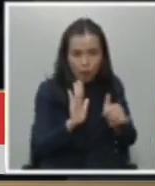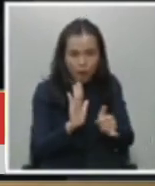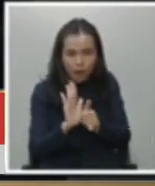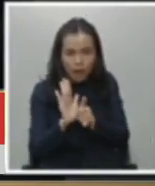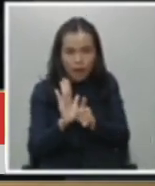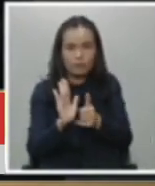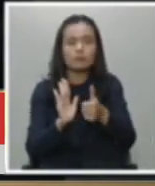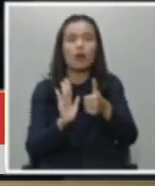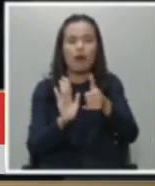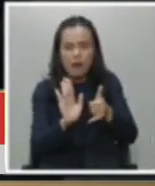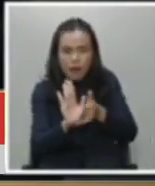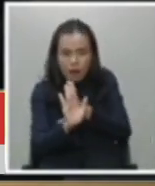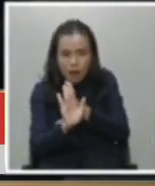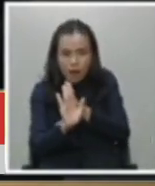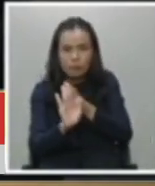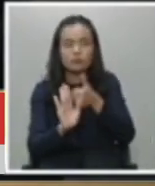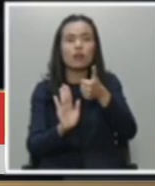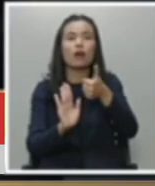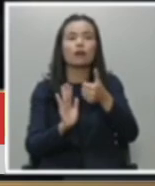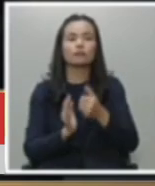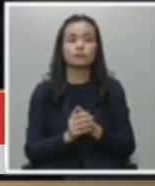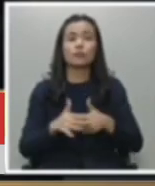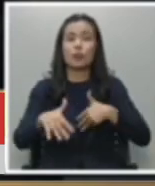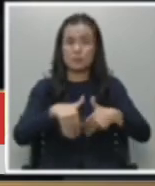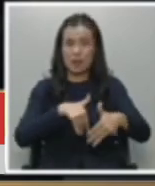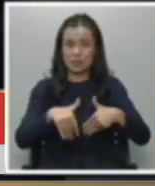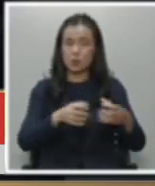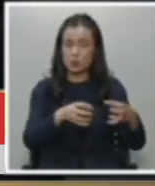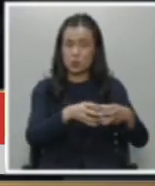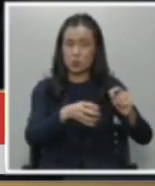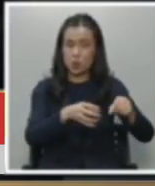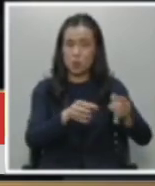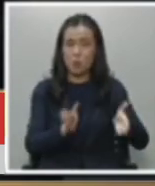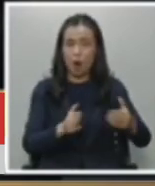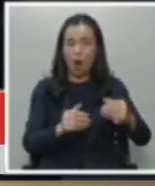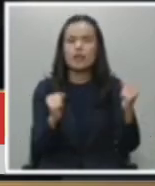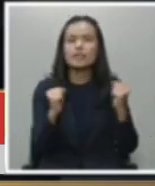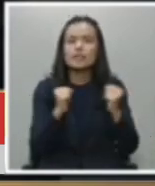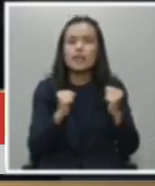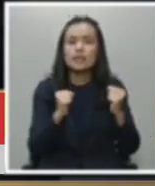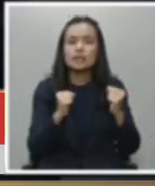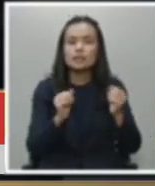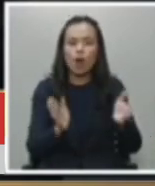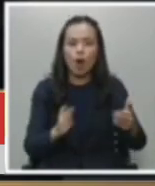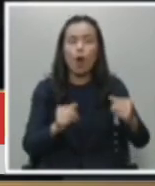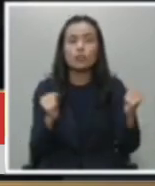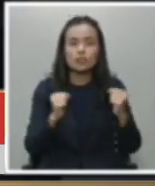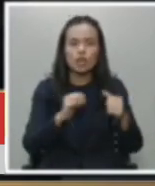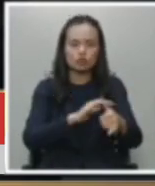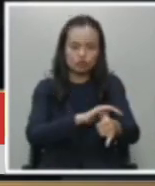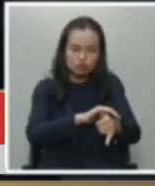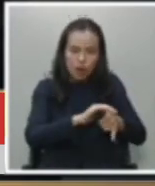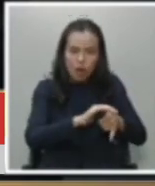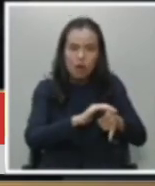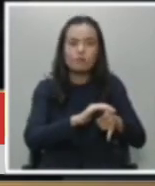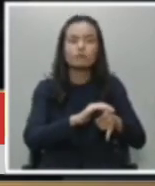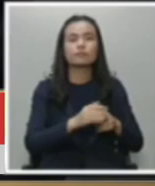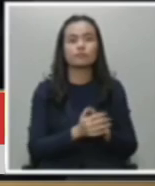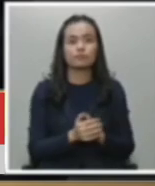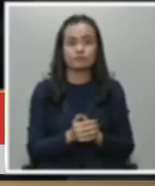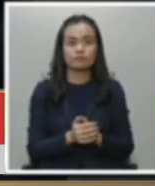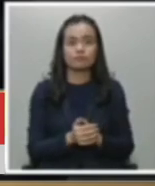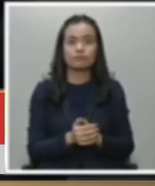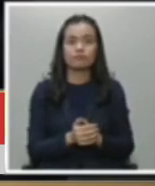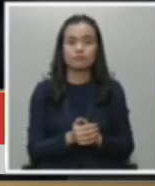างได้กำลังพลประชาชนส่วนหนึ่งก็อยู่ในห้องเย็นซึ่งหลบเข้าไปในห้องเย็นซึ่งผู้ก่อเหตุ